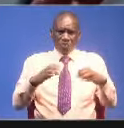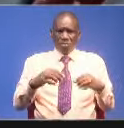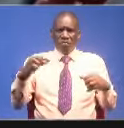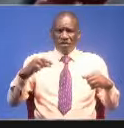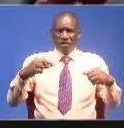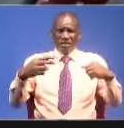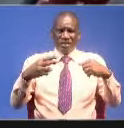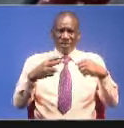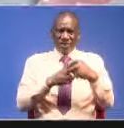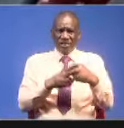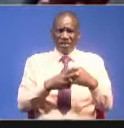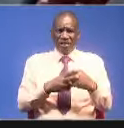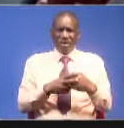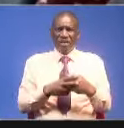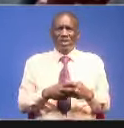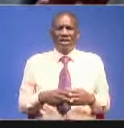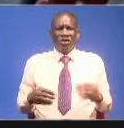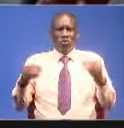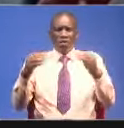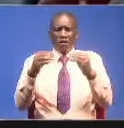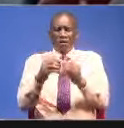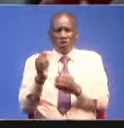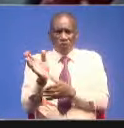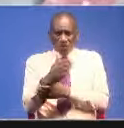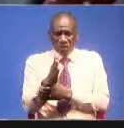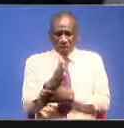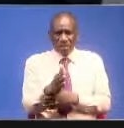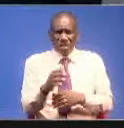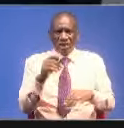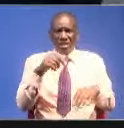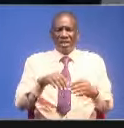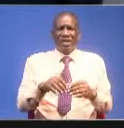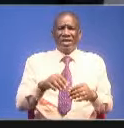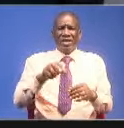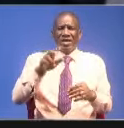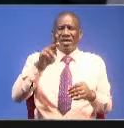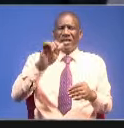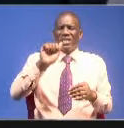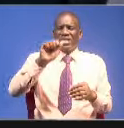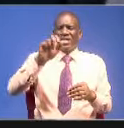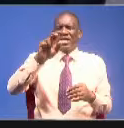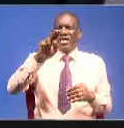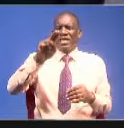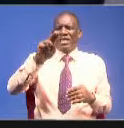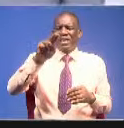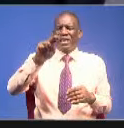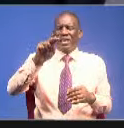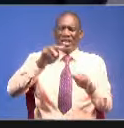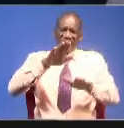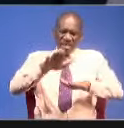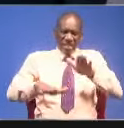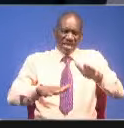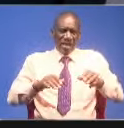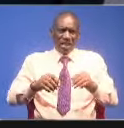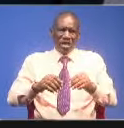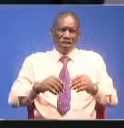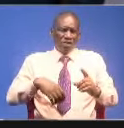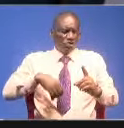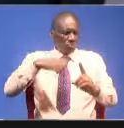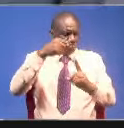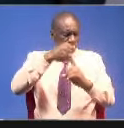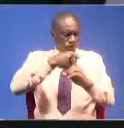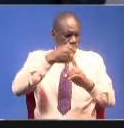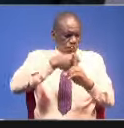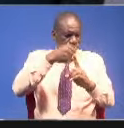G7 watakusanyika siku ya Alhamisi katika uga wa Kianyaga, Kirinyaga, ili kuchochea idadi ya wanawake